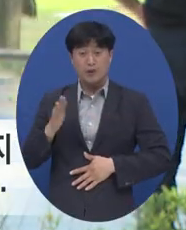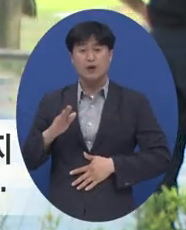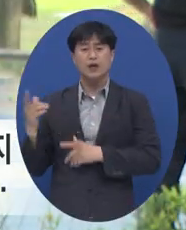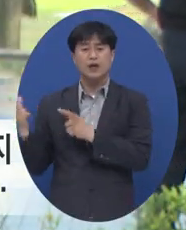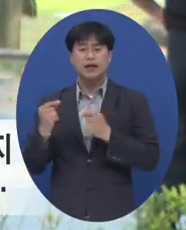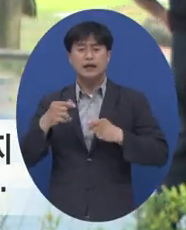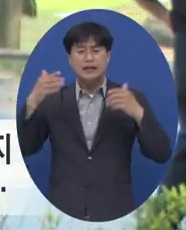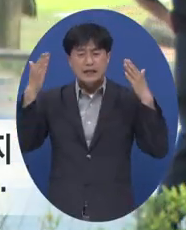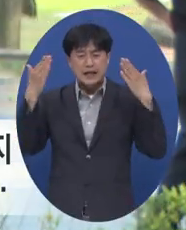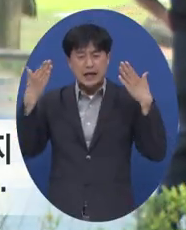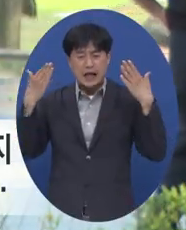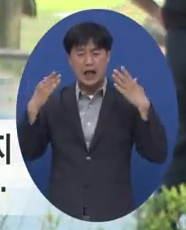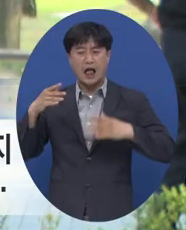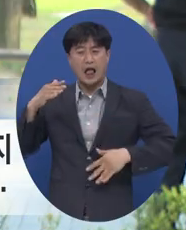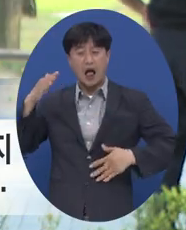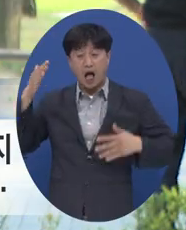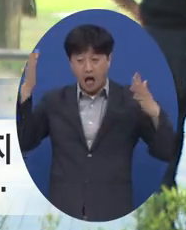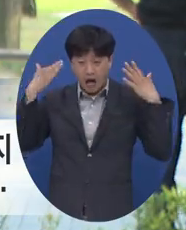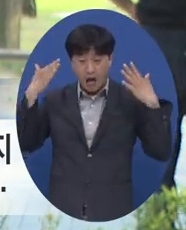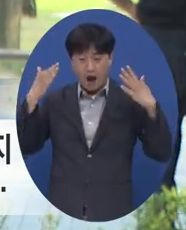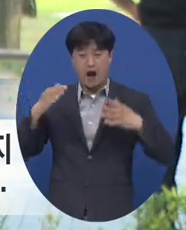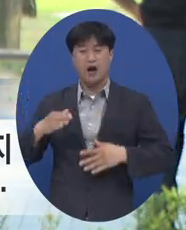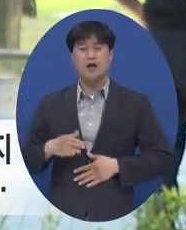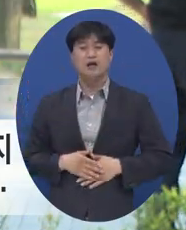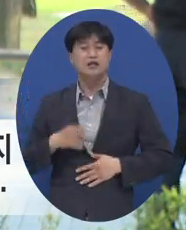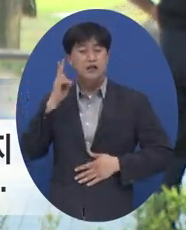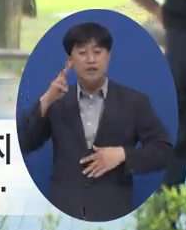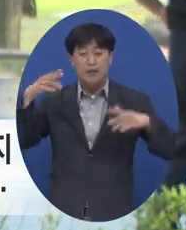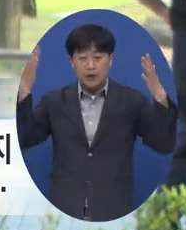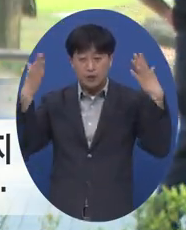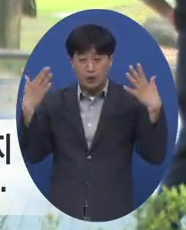초인데 벌써 이렇게 날씨가 더워서